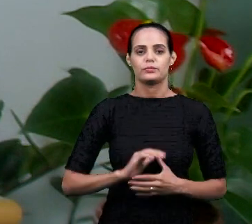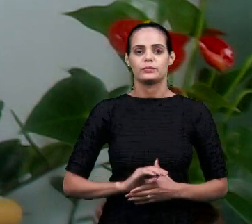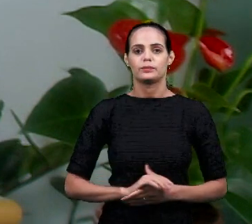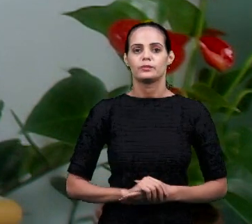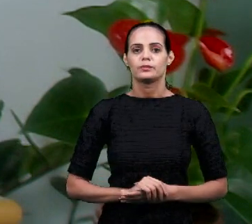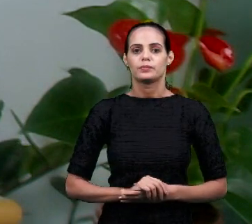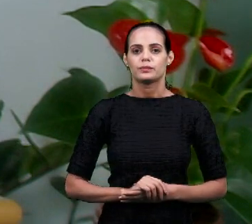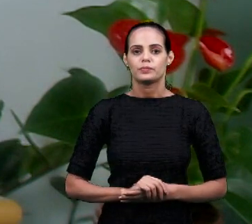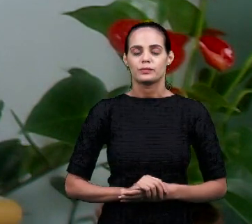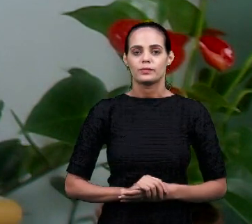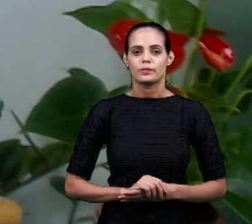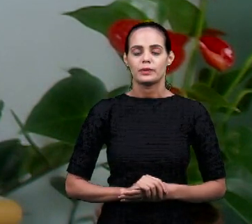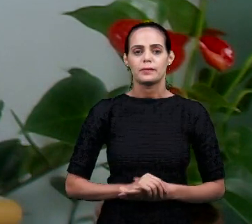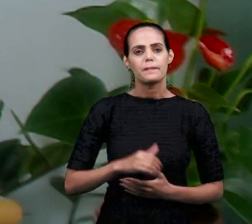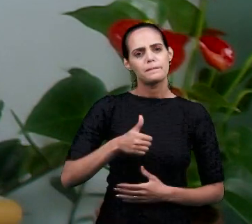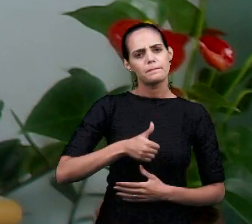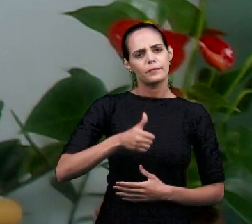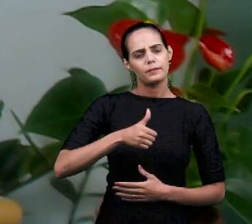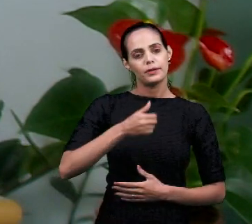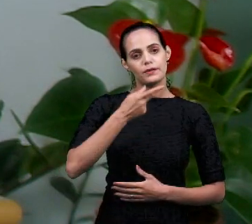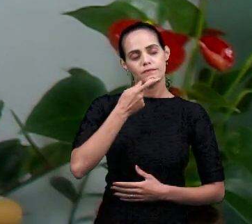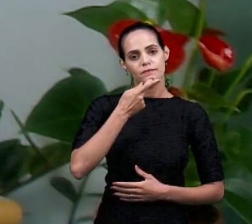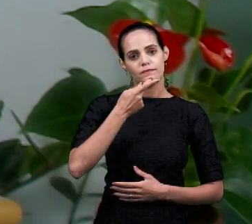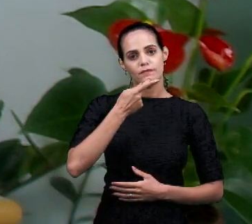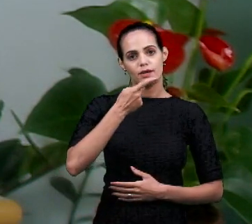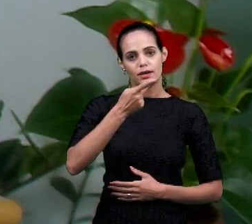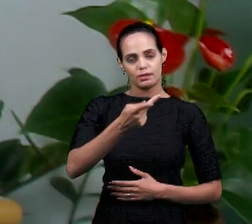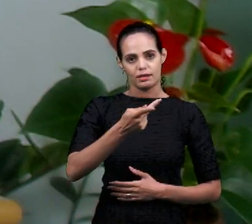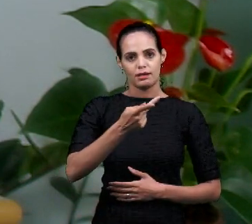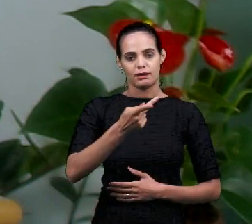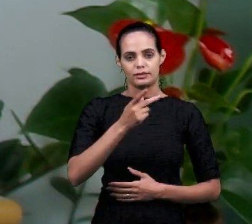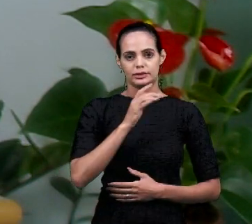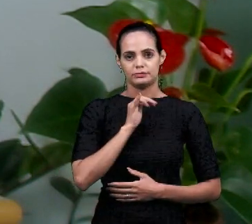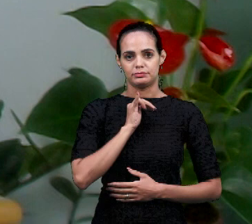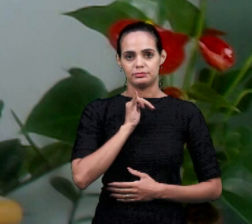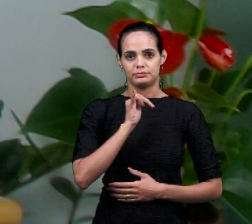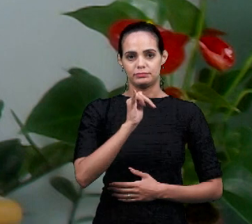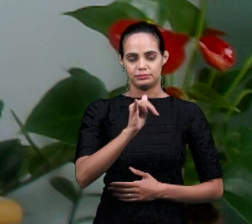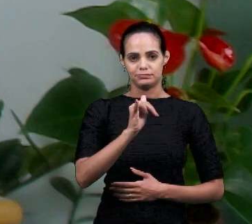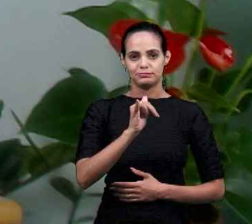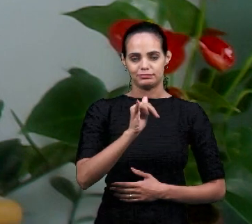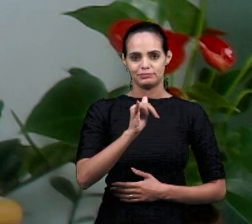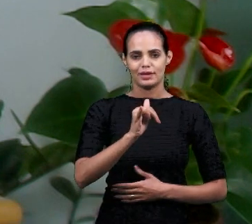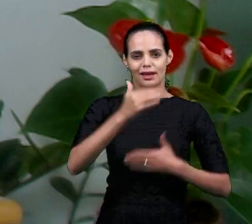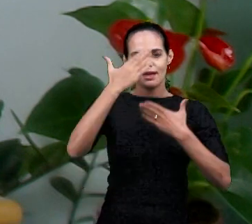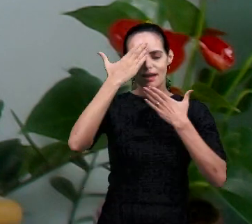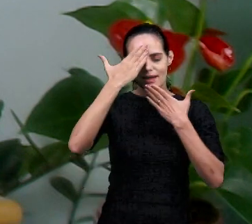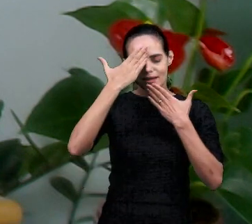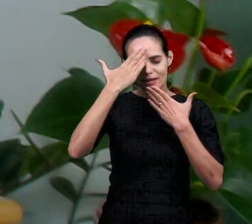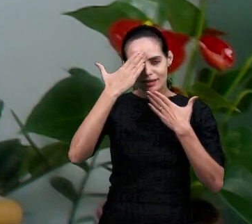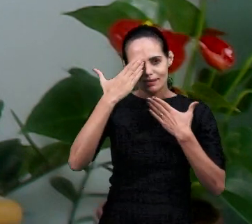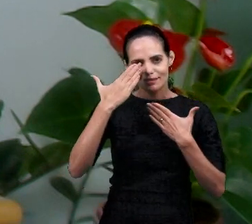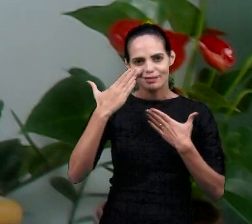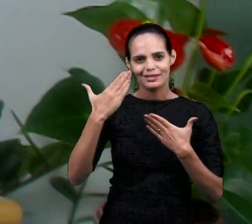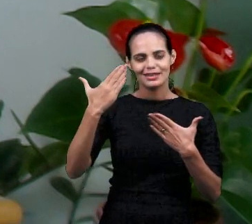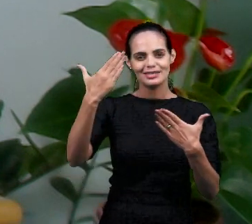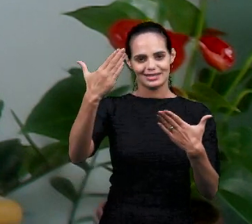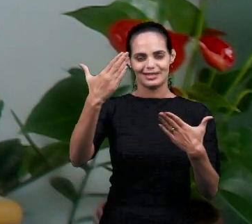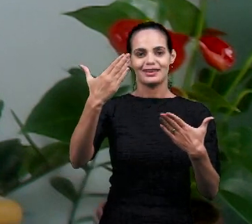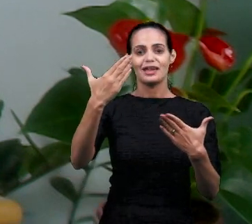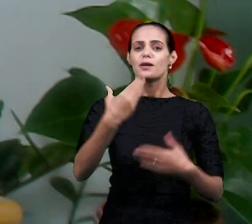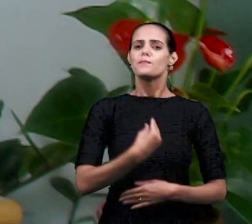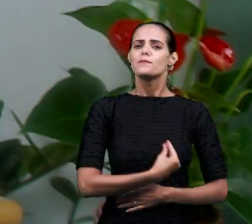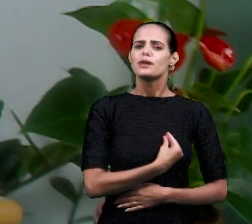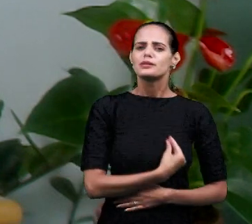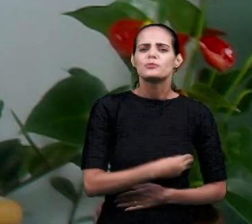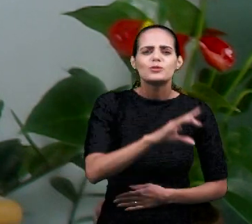Tout d'abord, nous aimerions remercier la participation